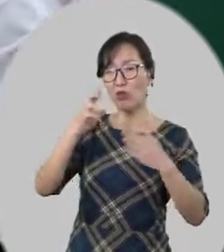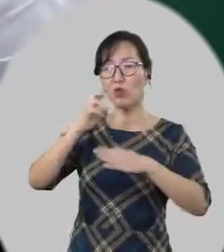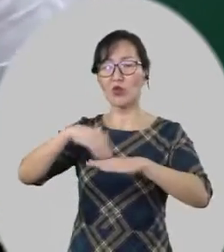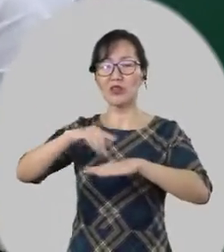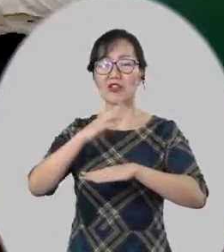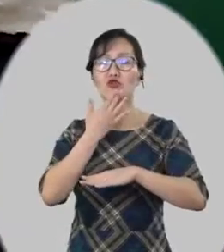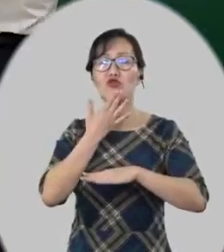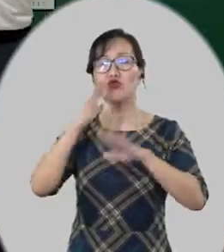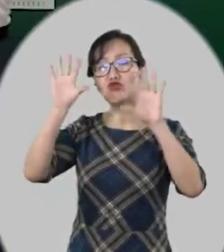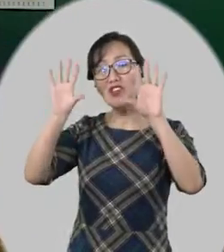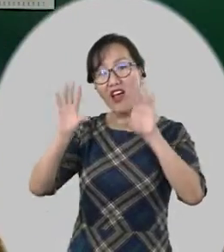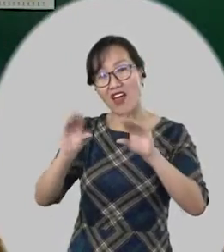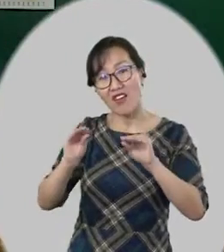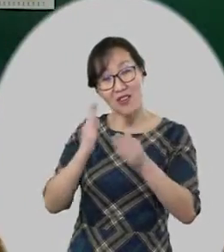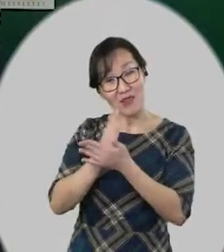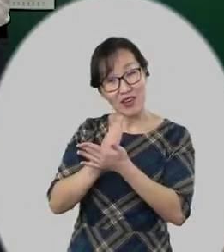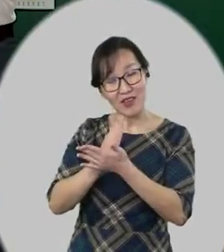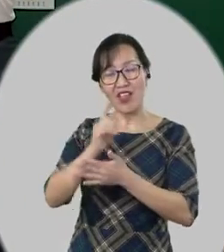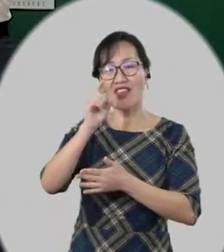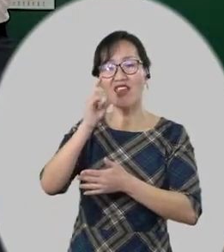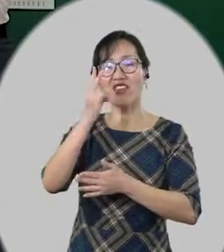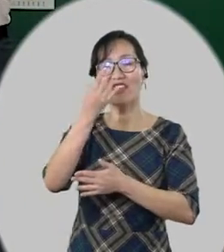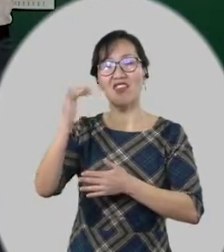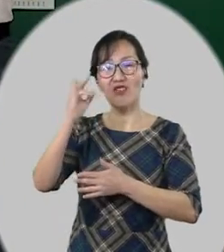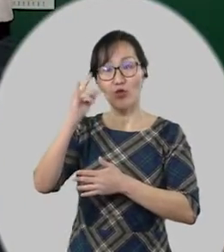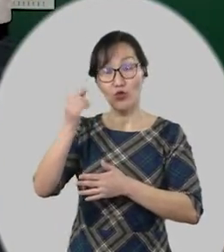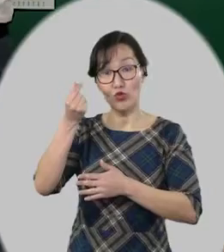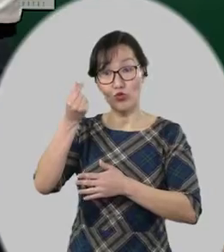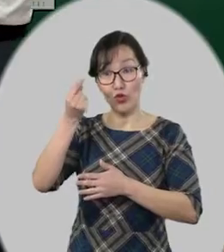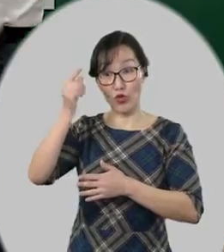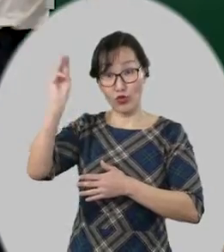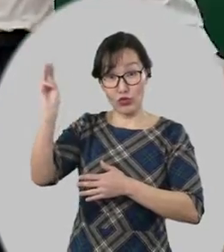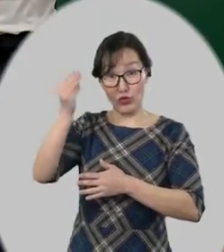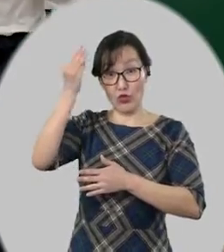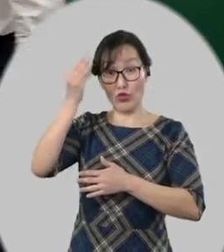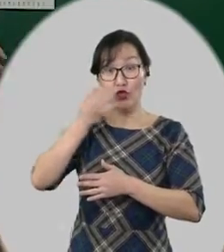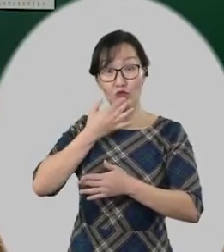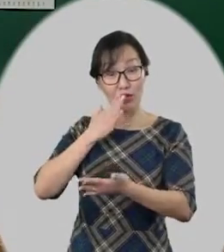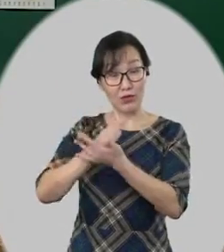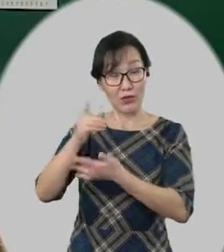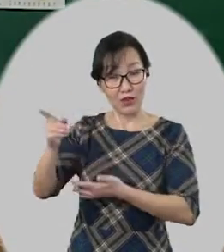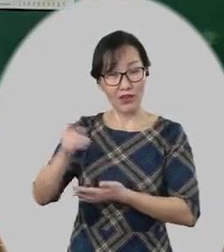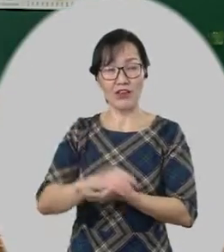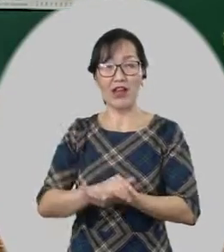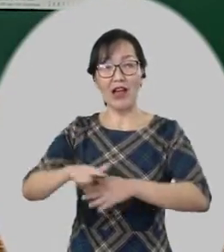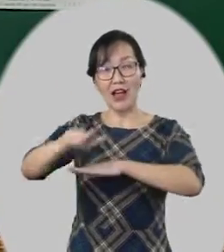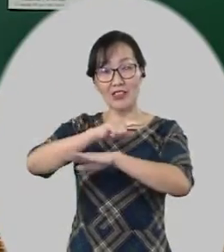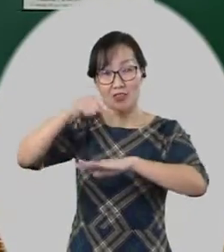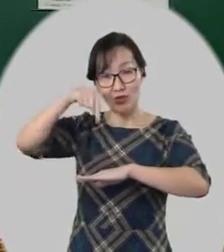маань цайвар өнгөтэй байхад энэ хинтийн нуруу маань арай тод өнгөтэй байгаад байна. Тэгвэл